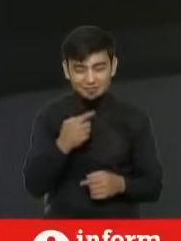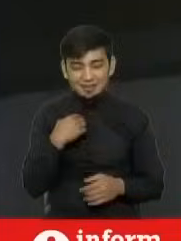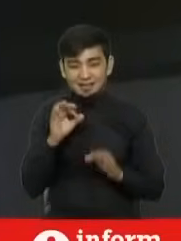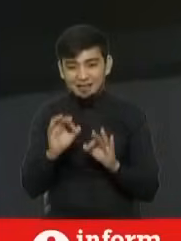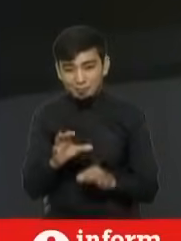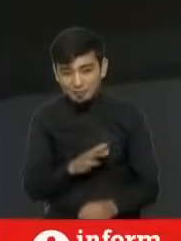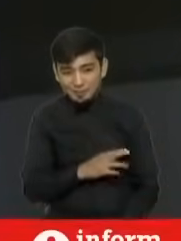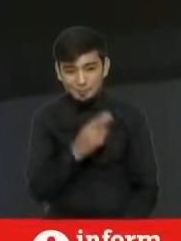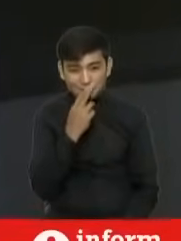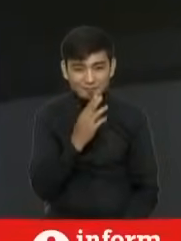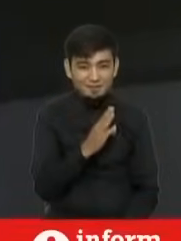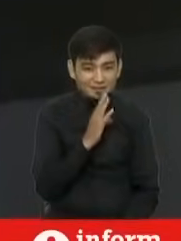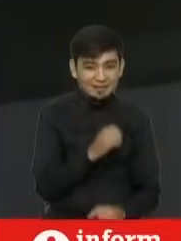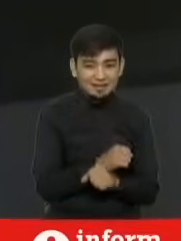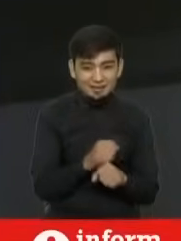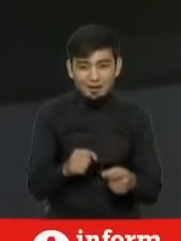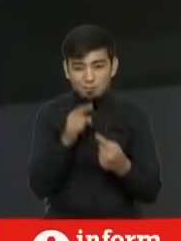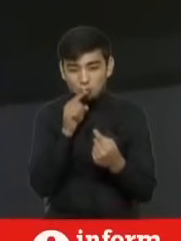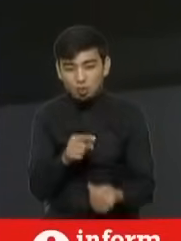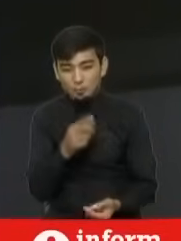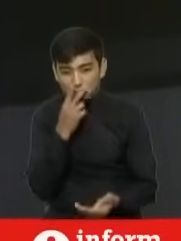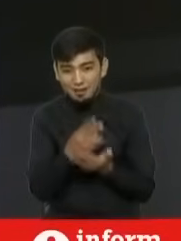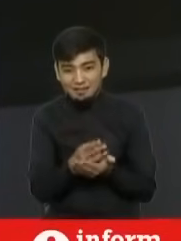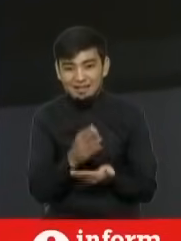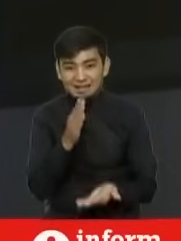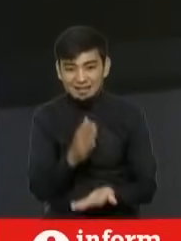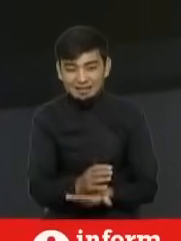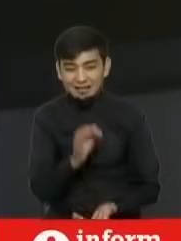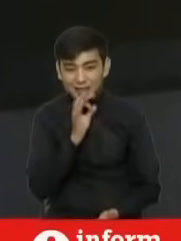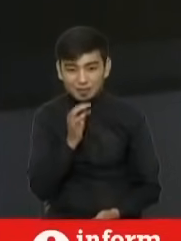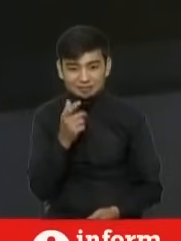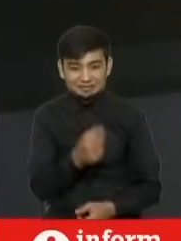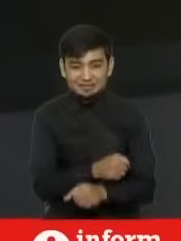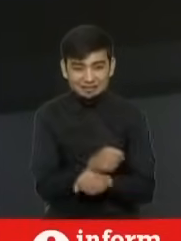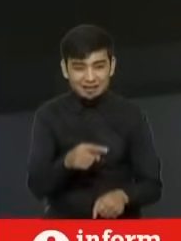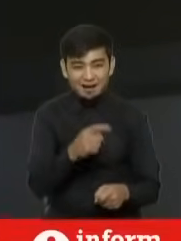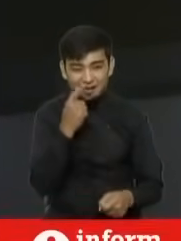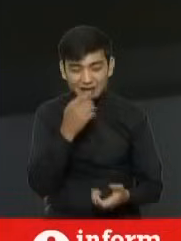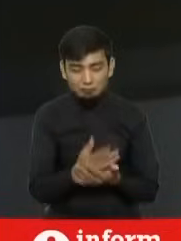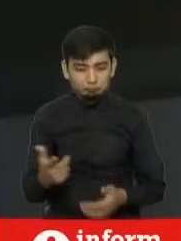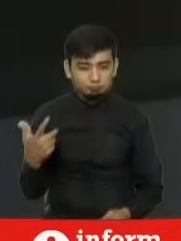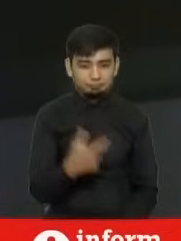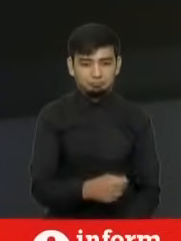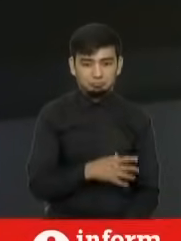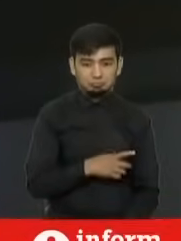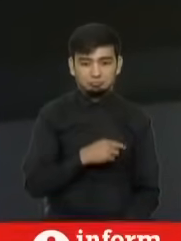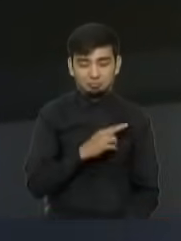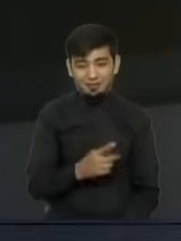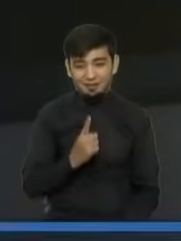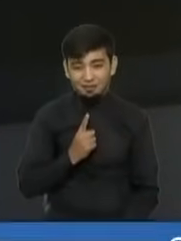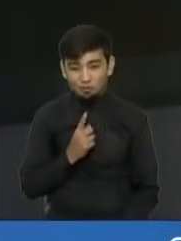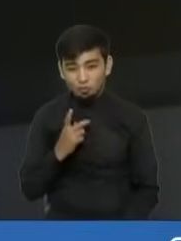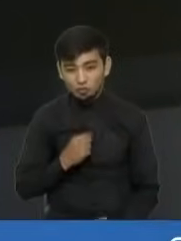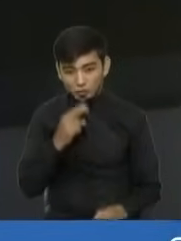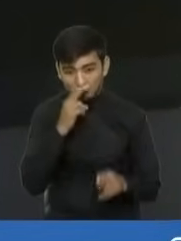та, жасөспірімге қолдануға қарсы көрсетілімі бар дәріні егіп жіберген деп отыр жанашырлары. Жалғыз қызынан айырылып, жігері